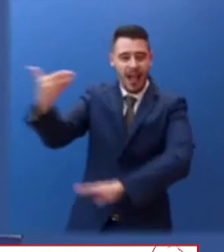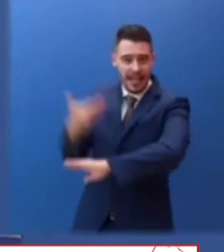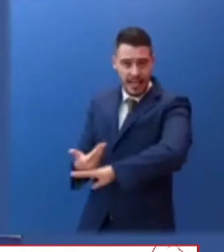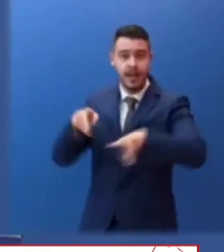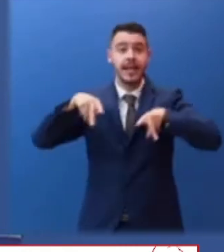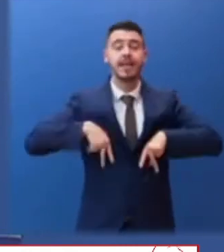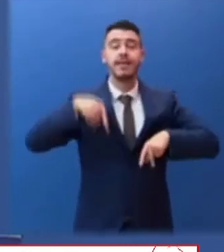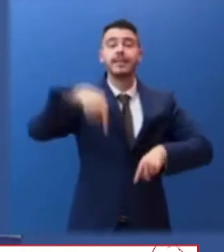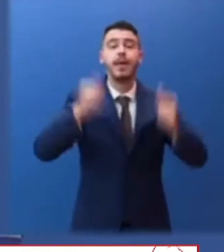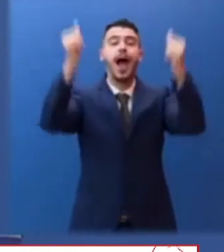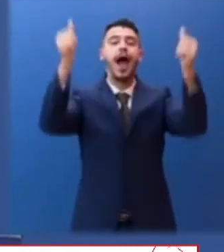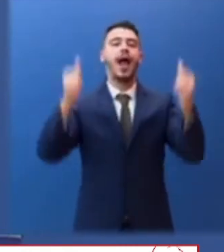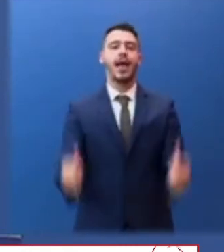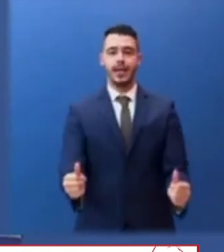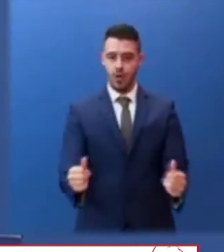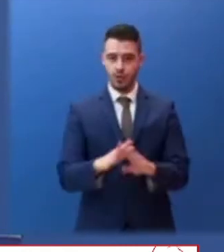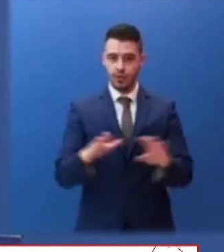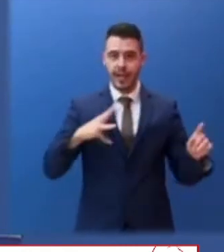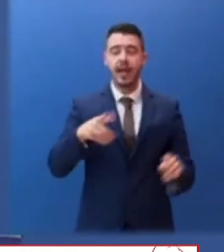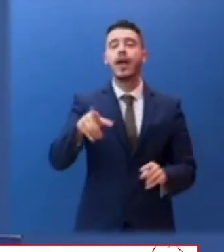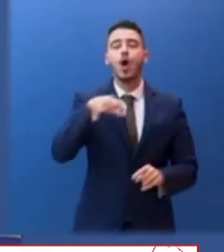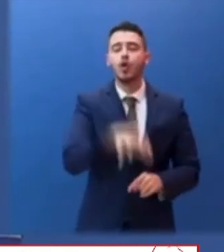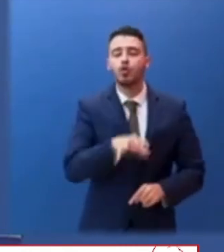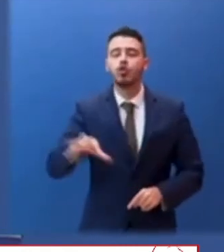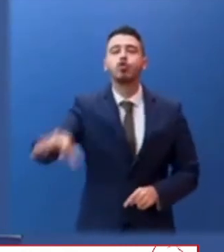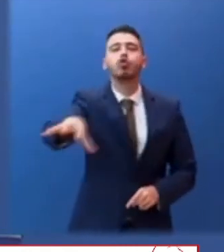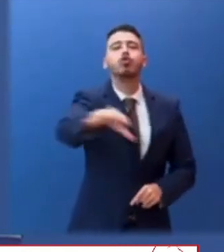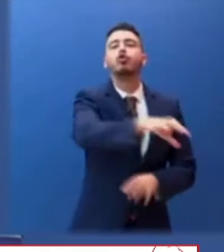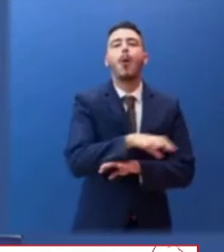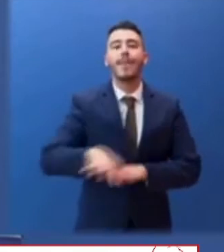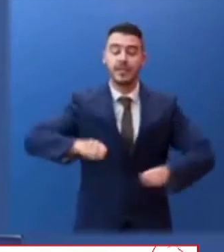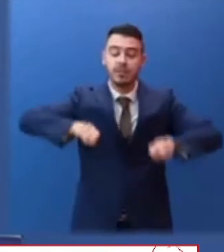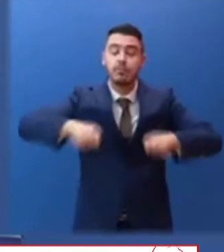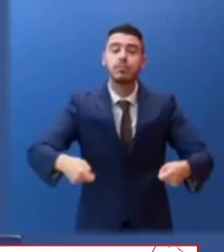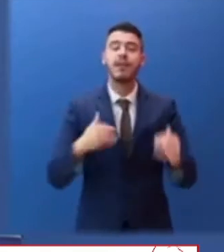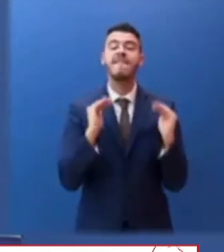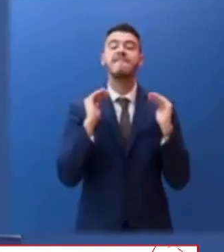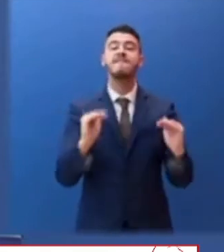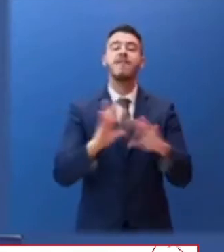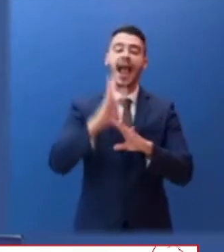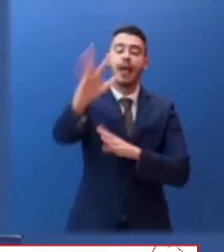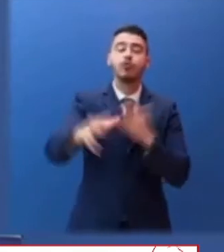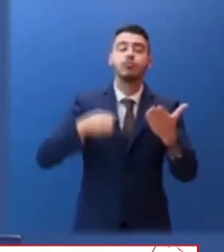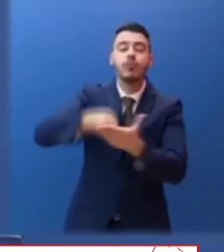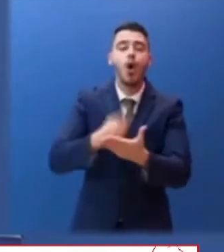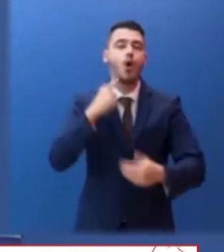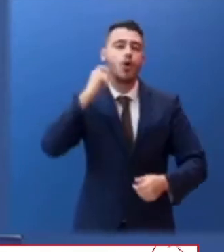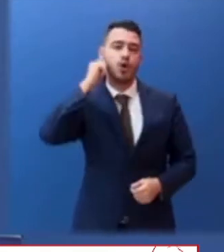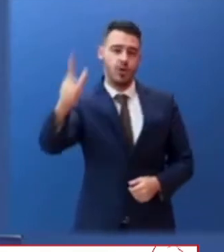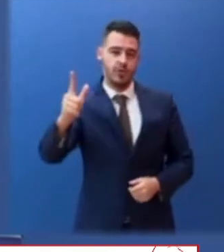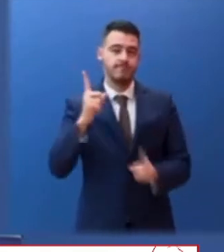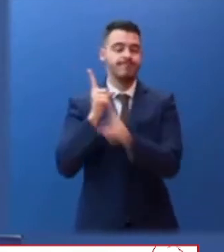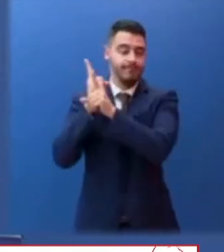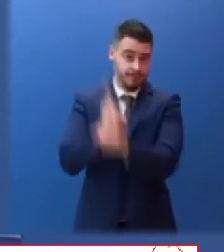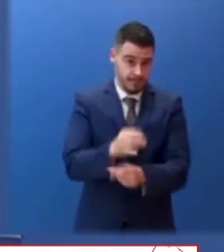κυβέρνηση ανακοινώνει σήμερα ποιοι τομείς της οικονομικής και κοινωνικής δραστηριότητας δεν θα ανοίξουν μέχρι το τέλος των γιορτών.